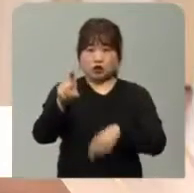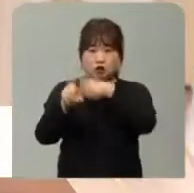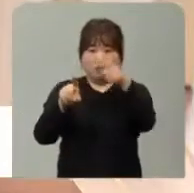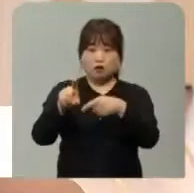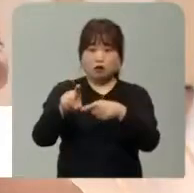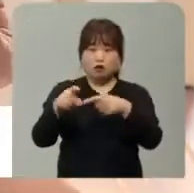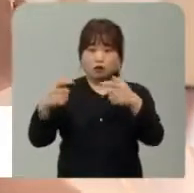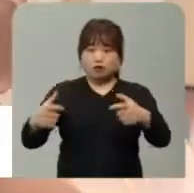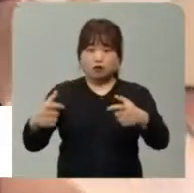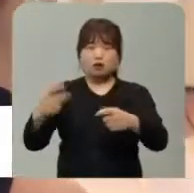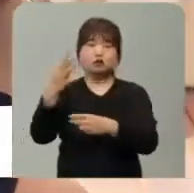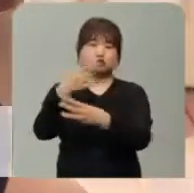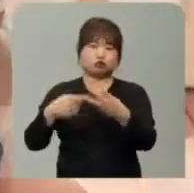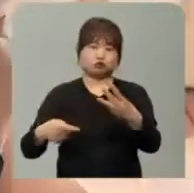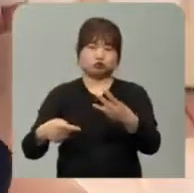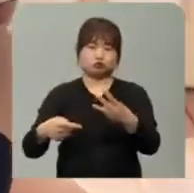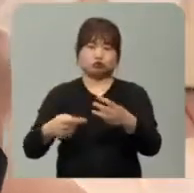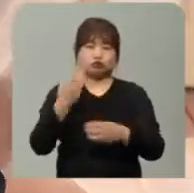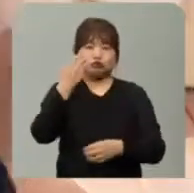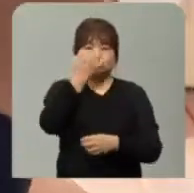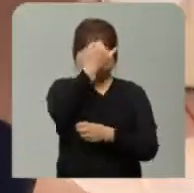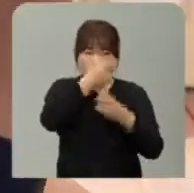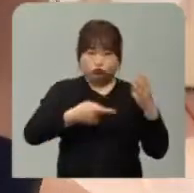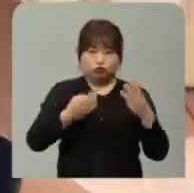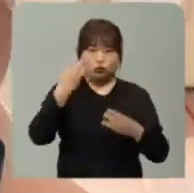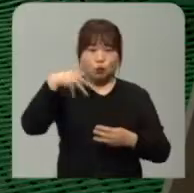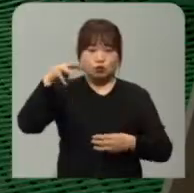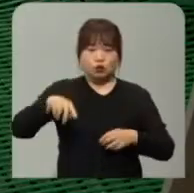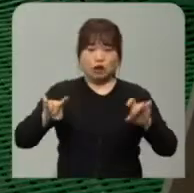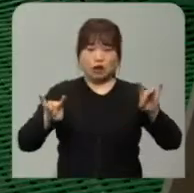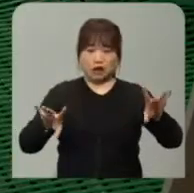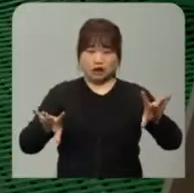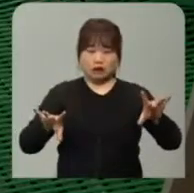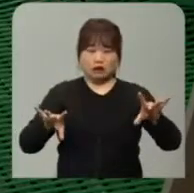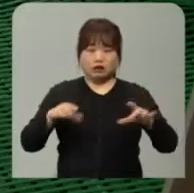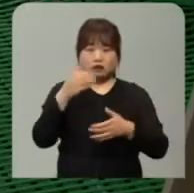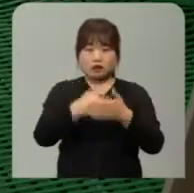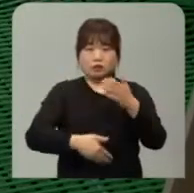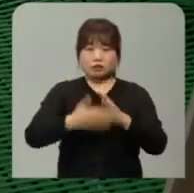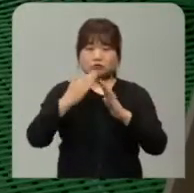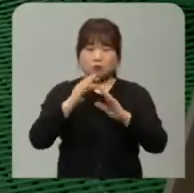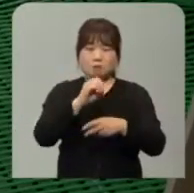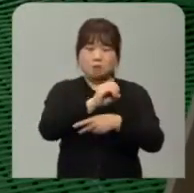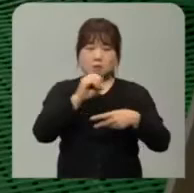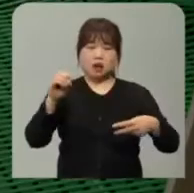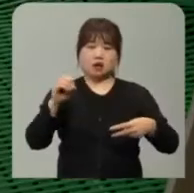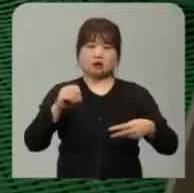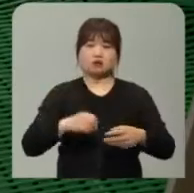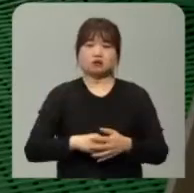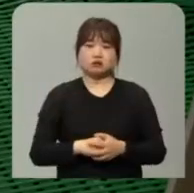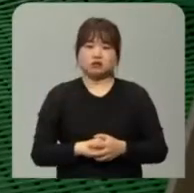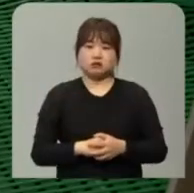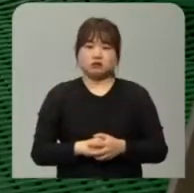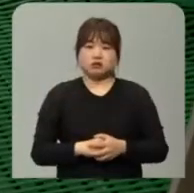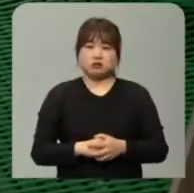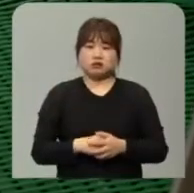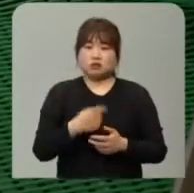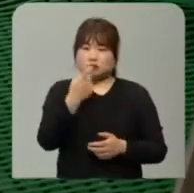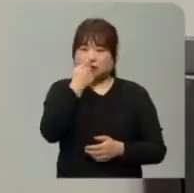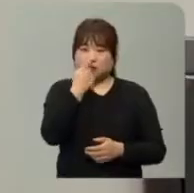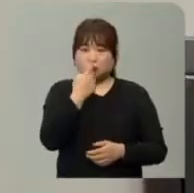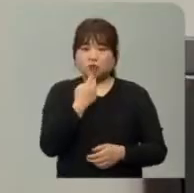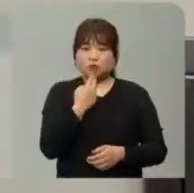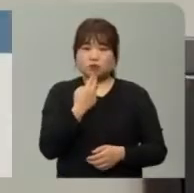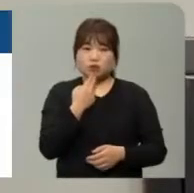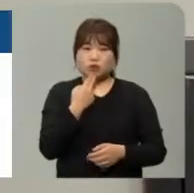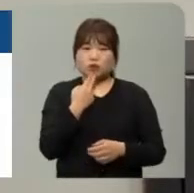청주에 있습니다. 충주와 옥천에 단 한 곳뿐이고 나머지 시군엔 아예 없습니다. 뭐 배울 것도 없을